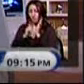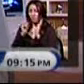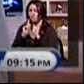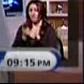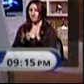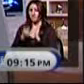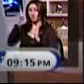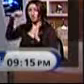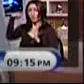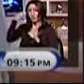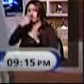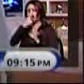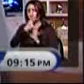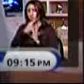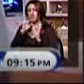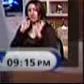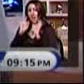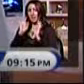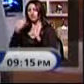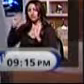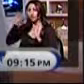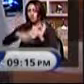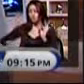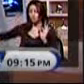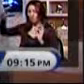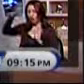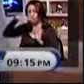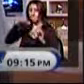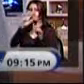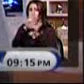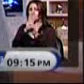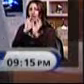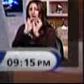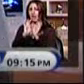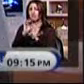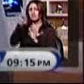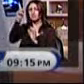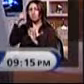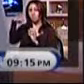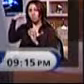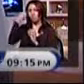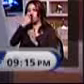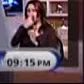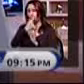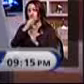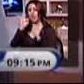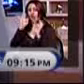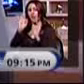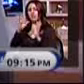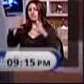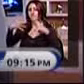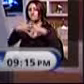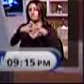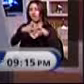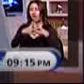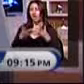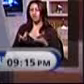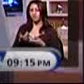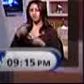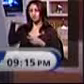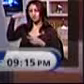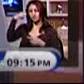لكل المصريين، انا من الذين تمنوا فعلا، واظن ان ده كان حال ملايين الناس، ان الراجل ده رغم اختلافي مع الاخوان المسلمين ان